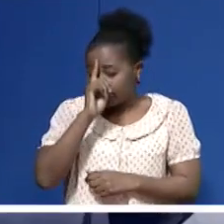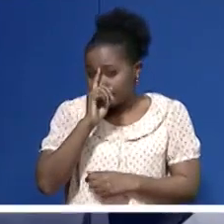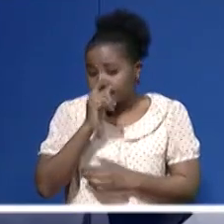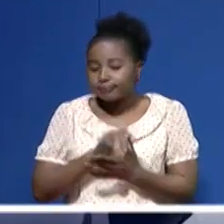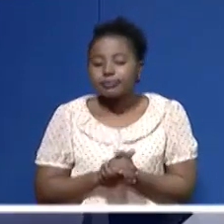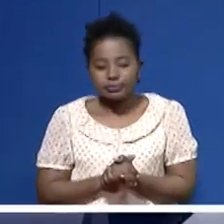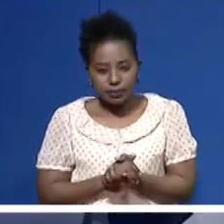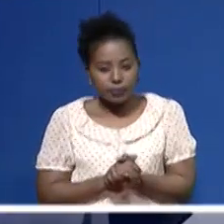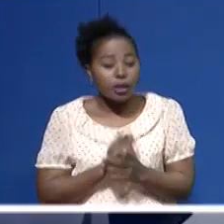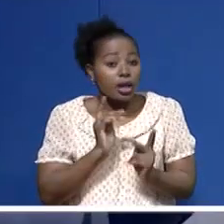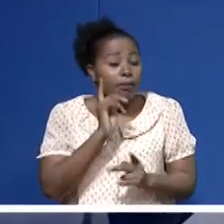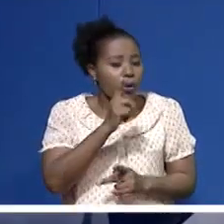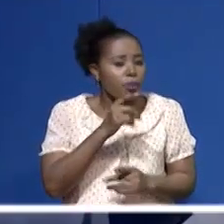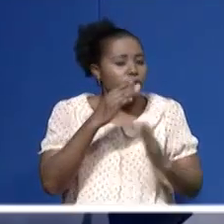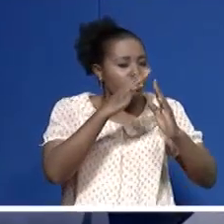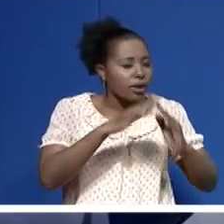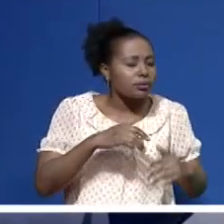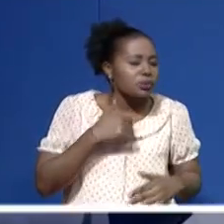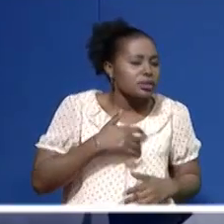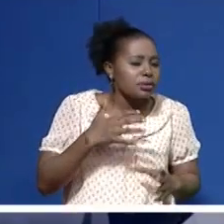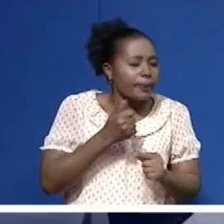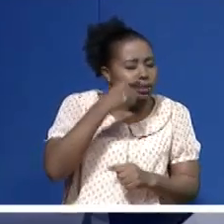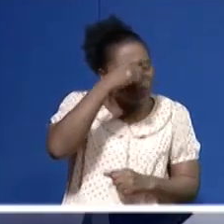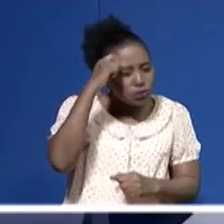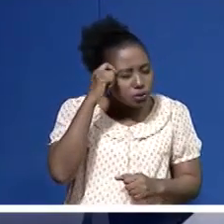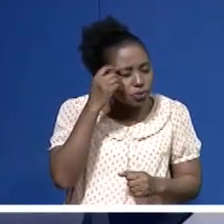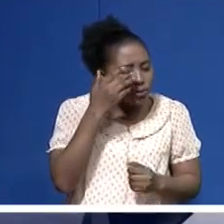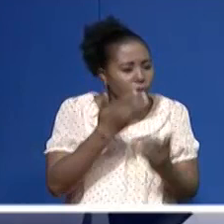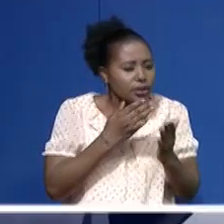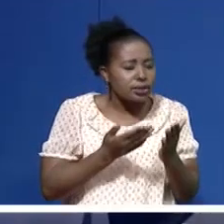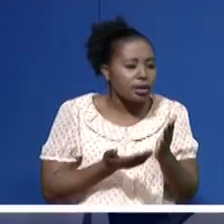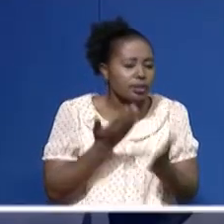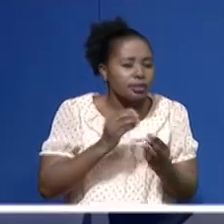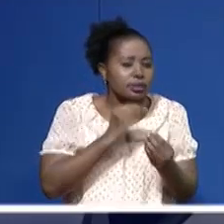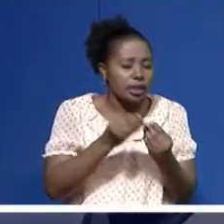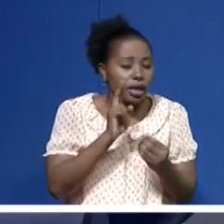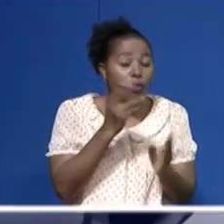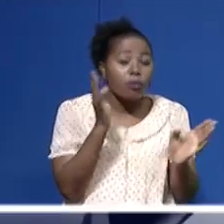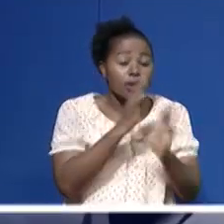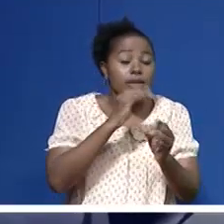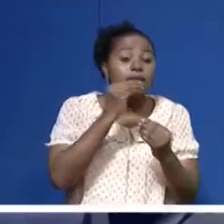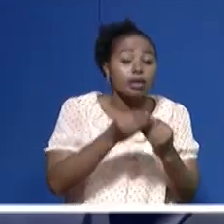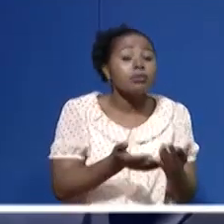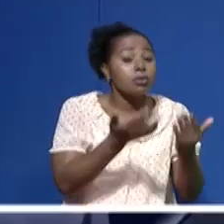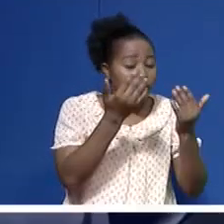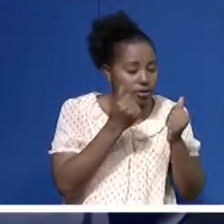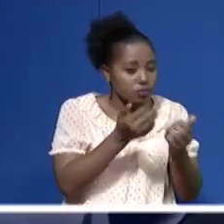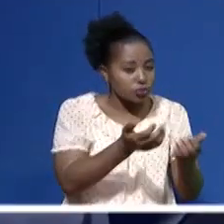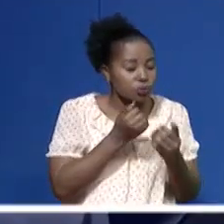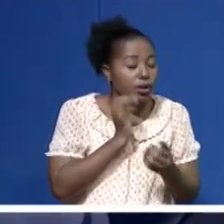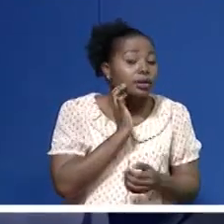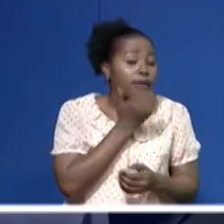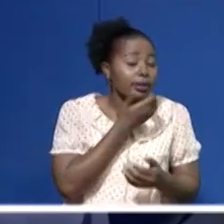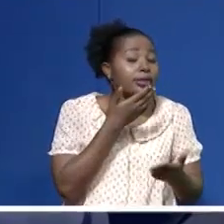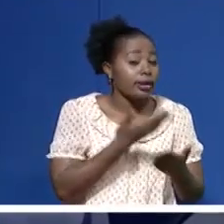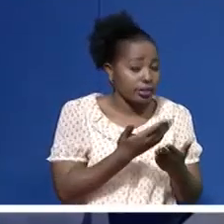kama ukiwa nyumbani, labda ukijihisi unapata joto la kuanzia kiasi gani, ama kwa njia, kwa dalili zipi unapaswa kuchukua tahadhari